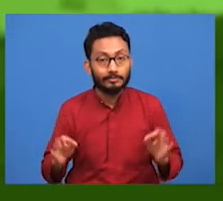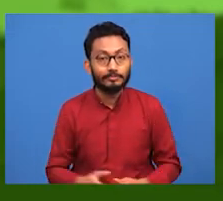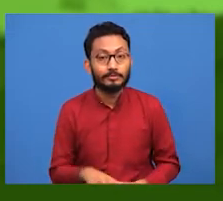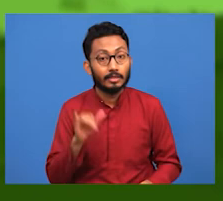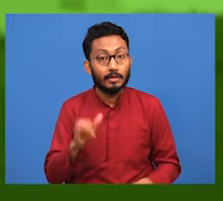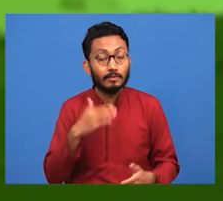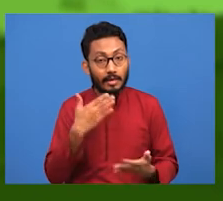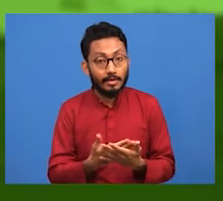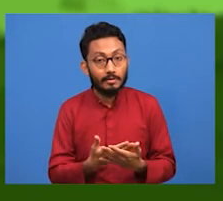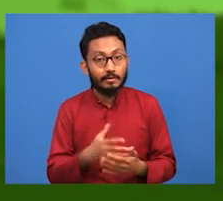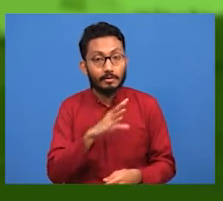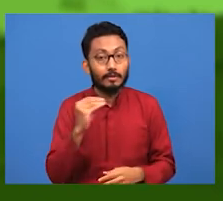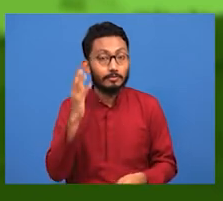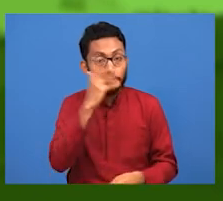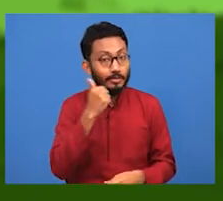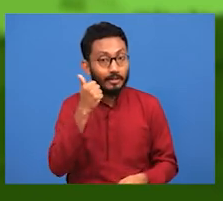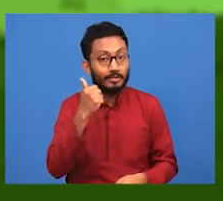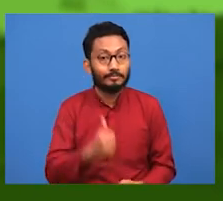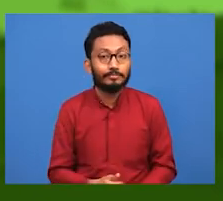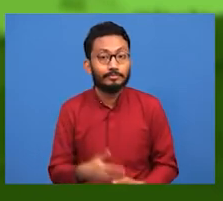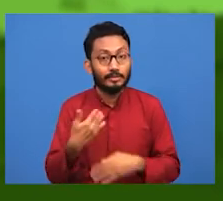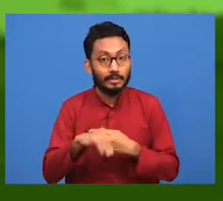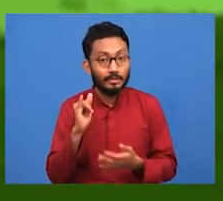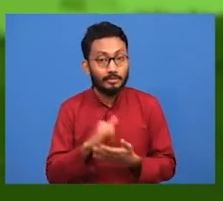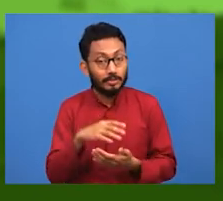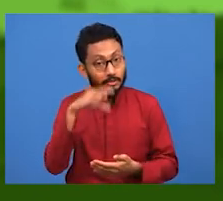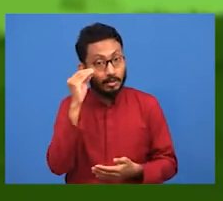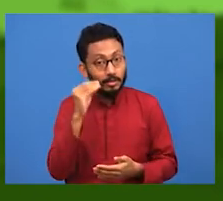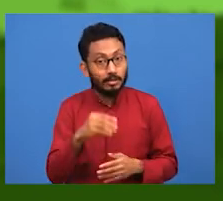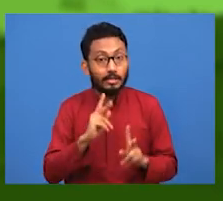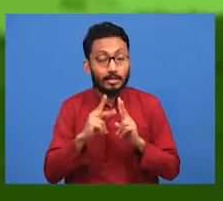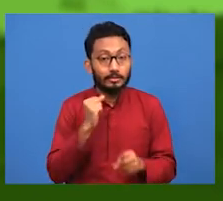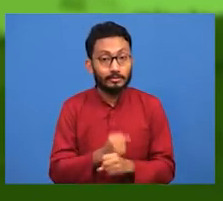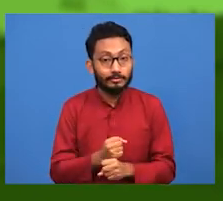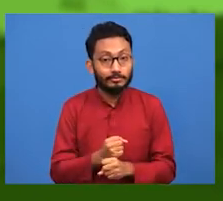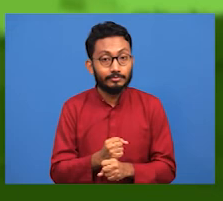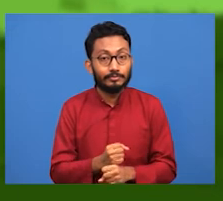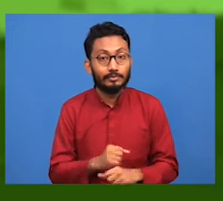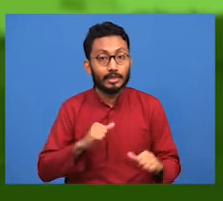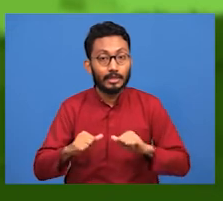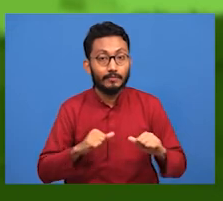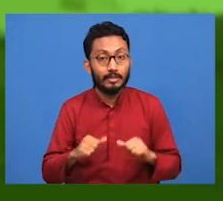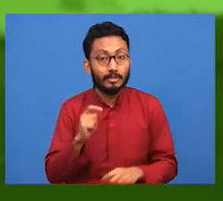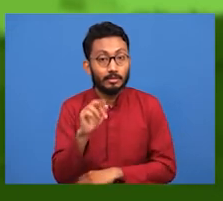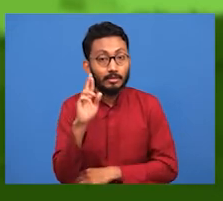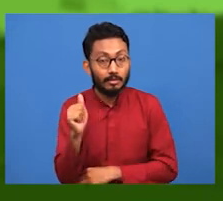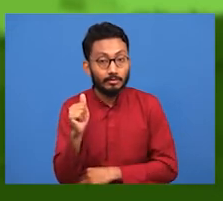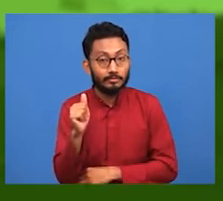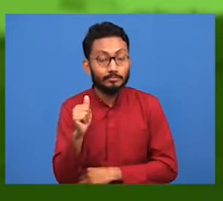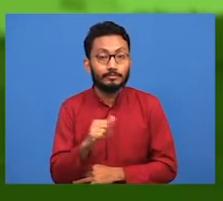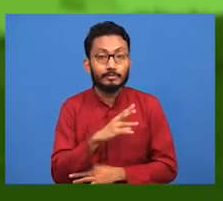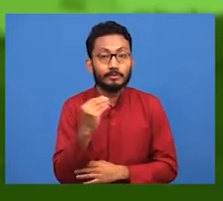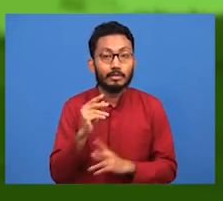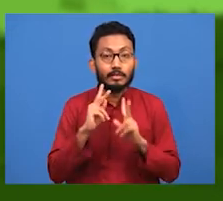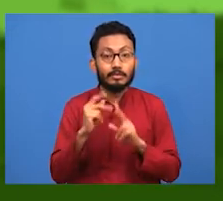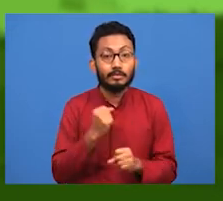gramatis dan menarik selepas mempelajari kata kerja aktif transitif dan kata kerja aktif